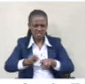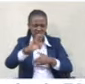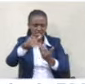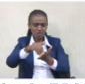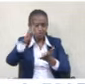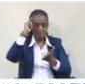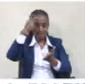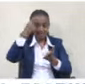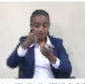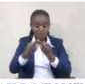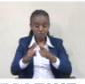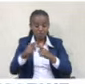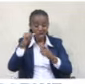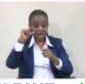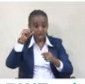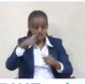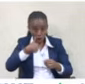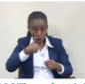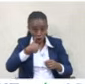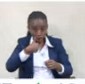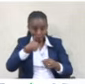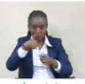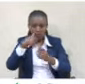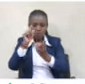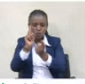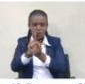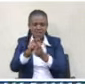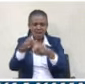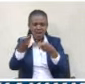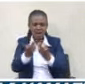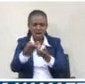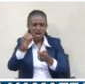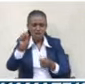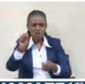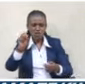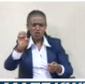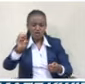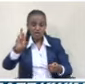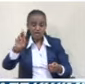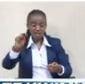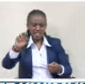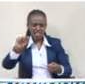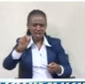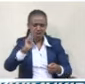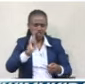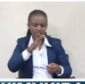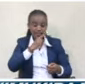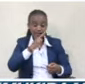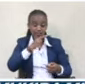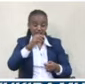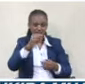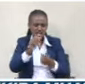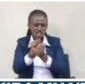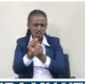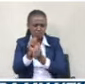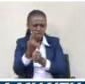leta bitandukanye nuko ejo tuzahurira kuri Serena Hotel masaha ya 11 z'umugoroba tukayitangiza